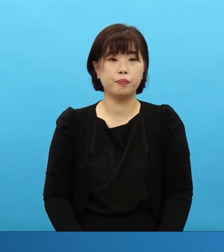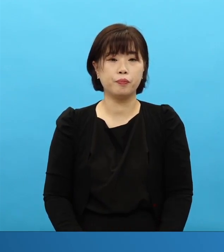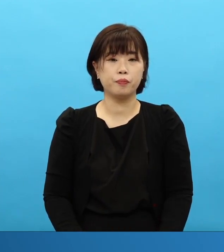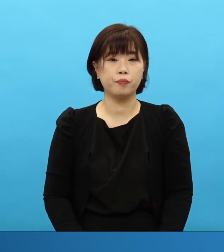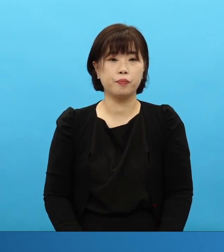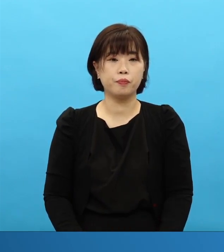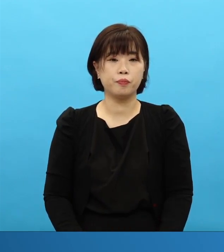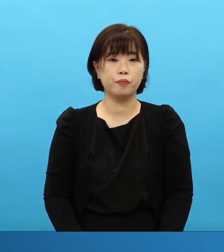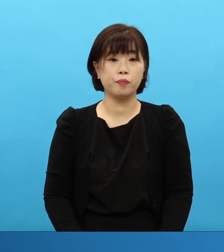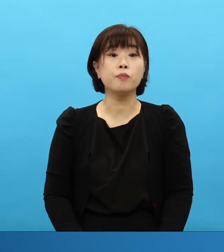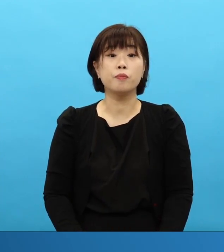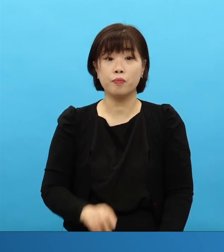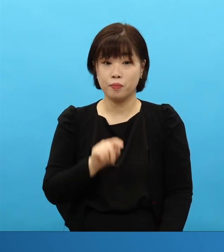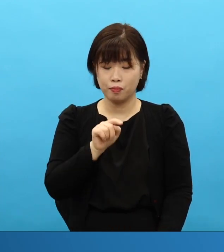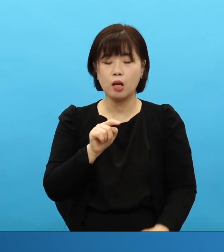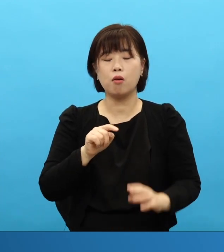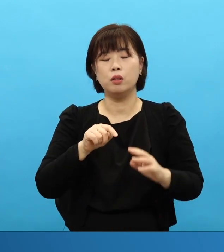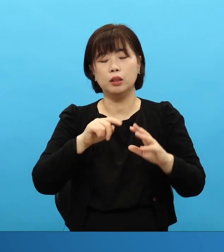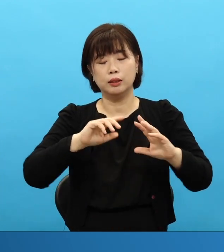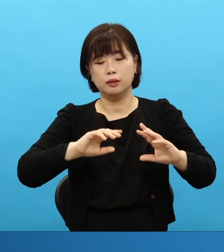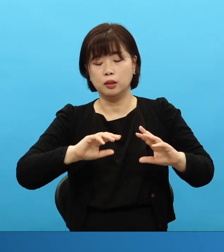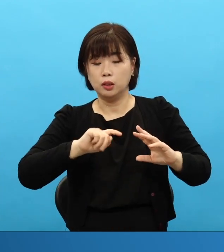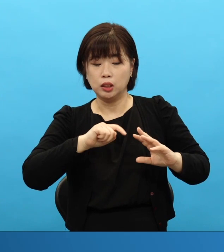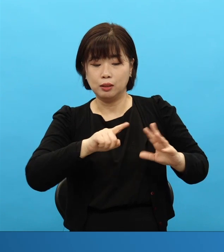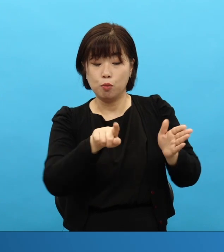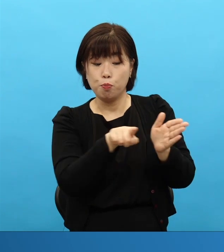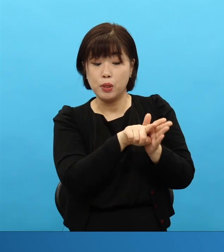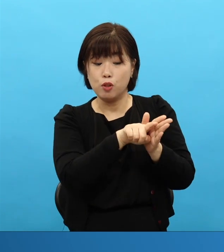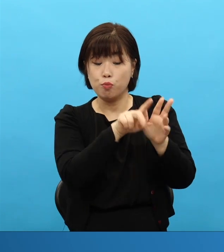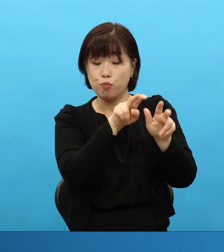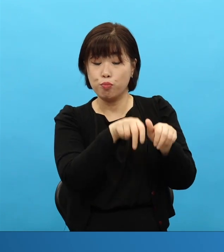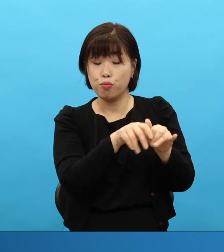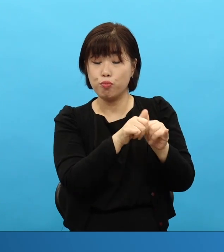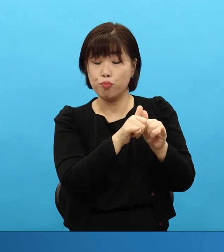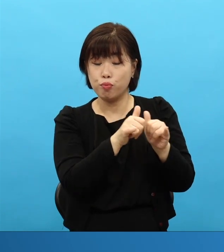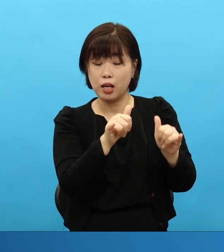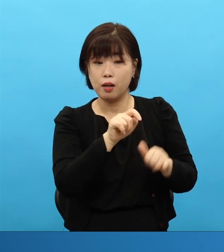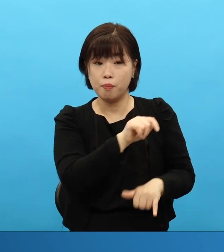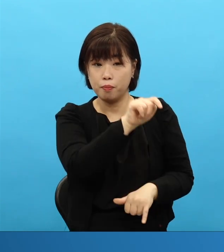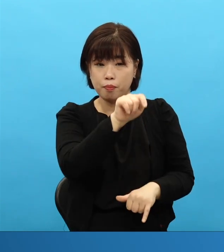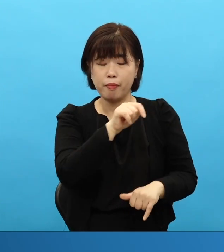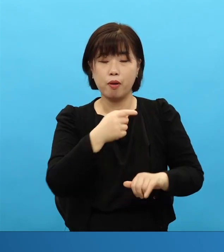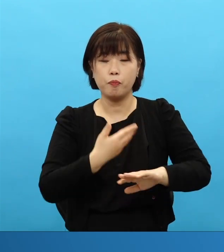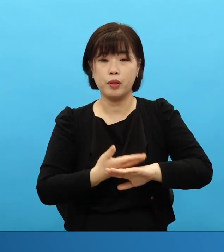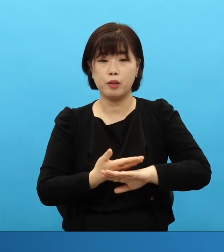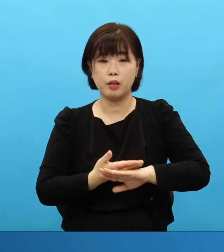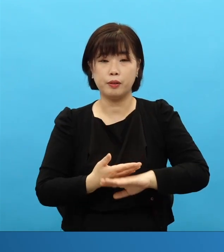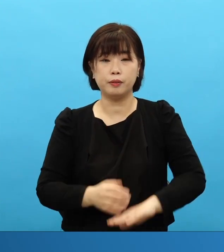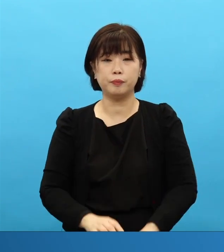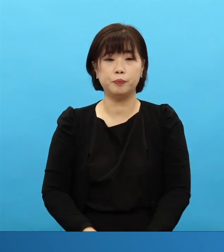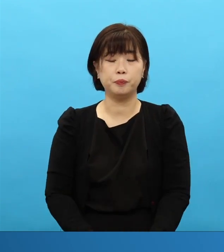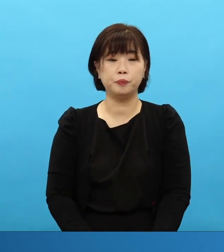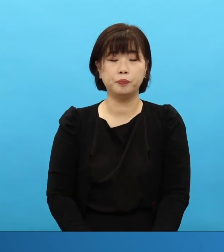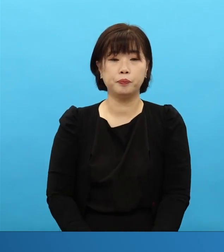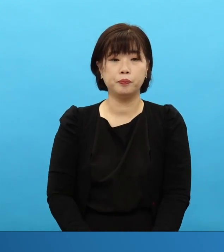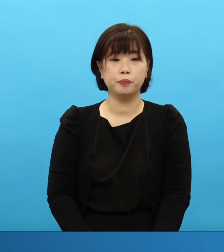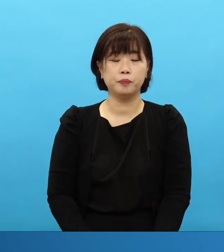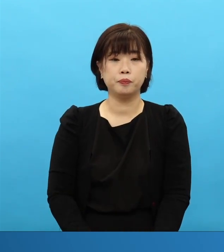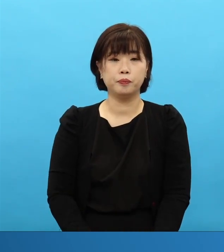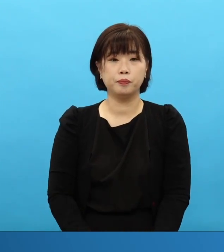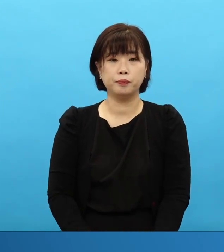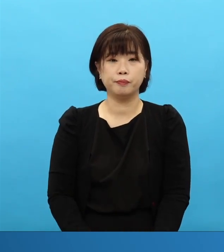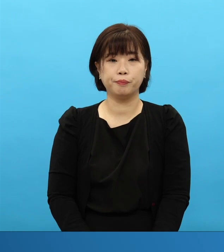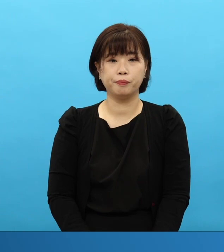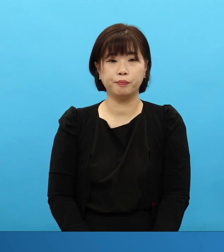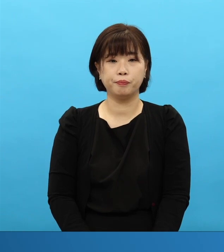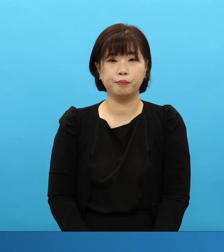세 사람이 본 거예요. And that is what these people saw. 첫째 뭡니까? First, who is it? 엘리야의